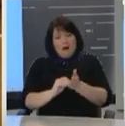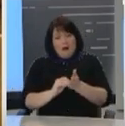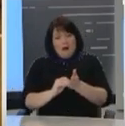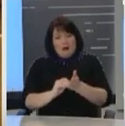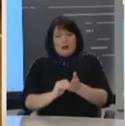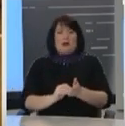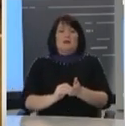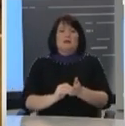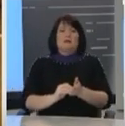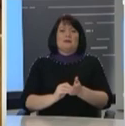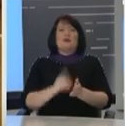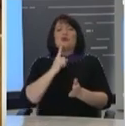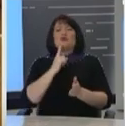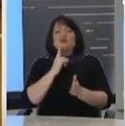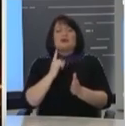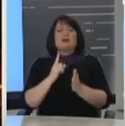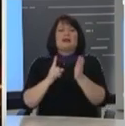όπως κάνουν οι χιλιαστές.